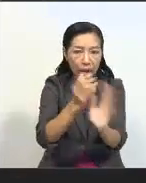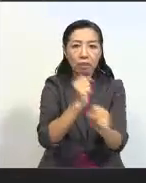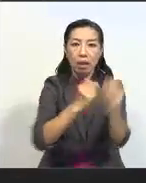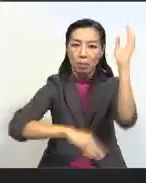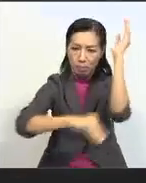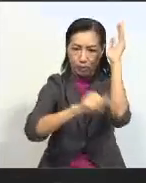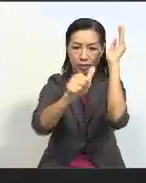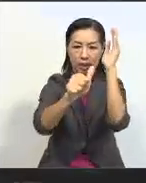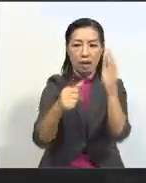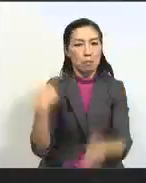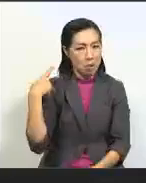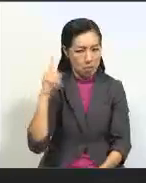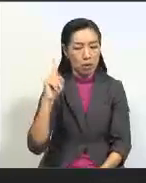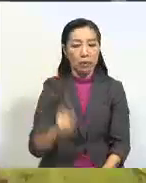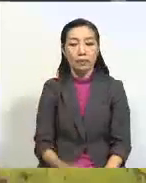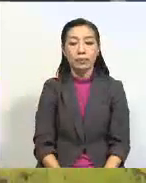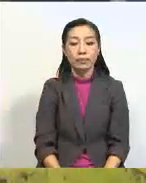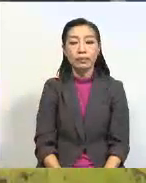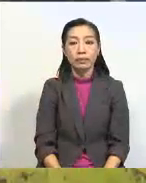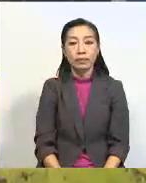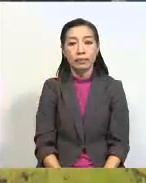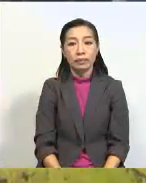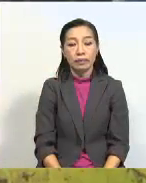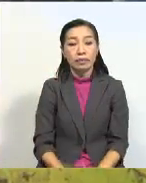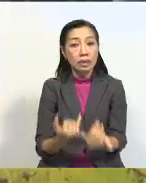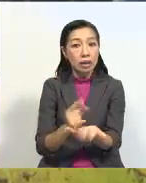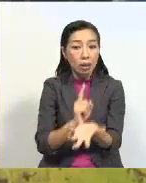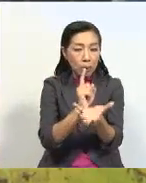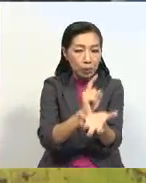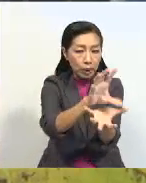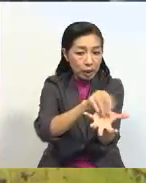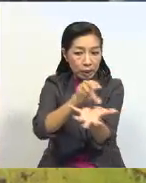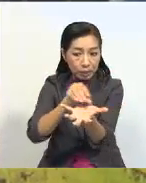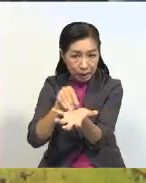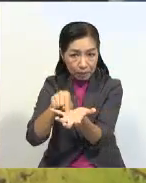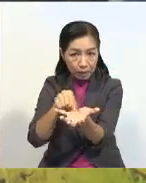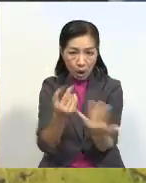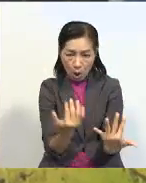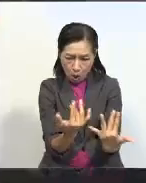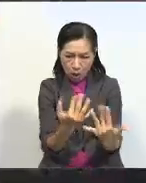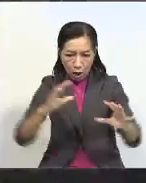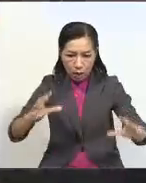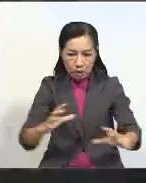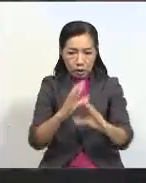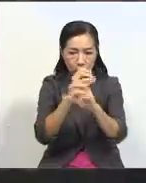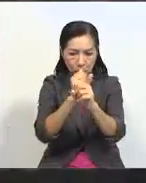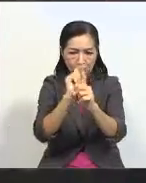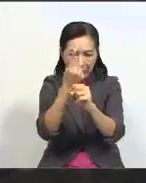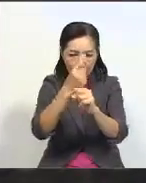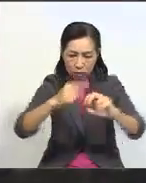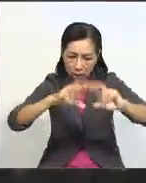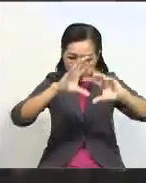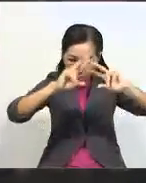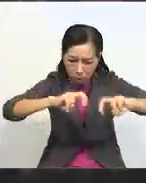นปุ๋ยนั่นเองครับผู้ชมครับการรวบรวมข้อมูลจำนวนกระทงสำนักสิ่งแวดล้อมจะรวบรวมตรวจสอบความถูกต้องและก็วิเคราะห์ข้อมู